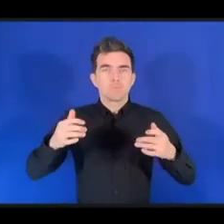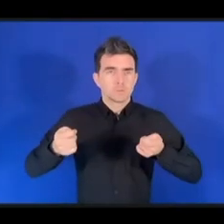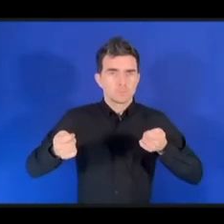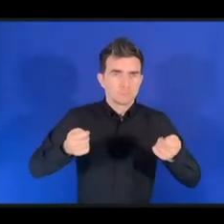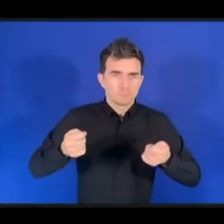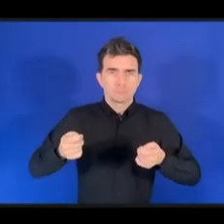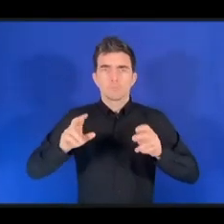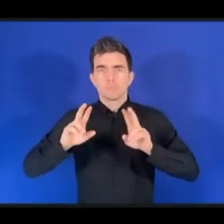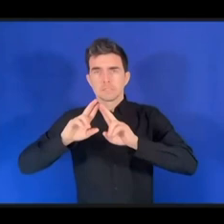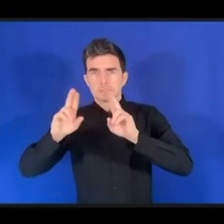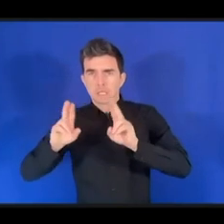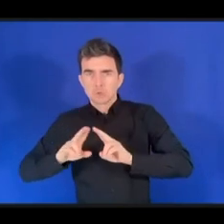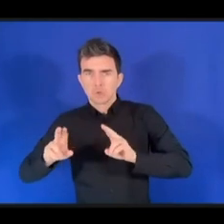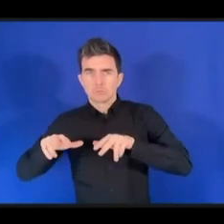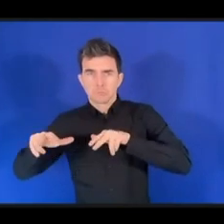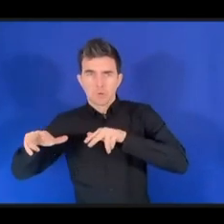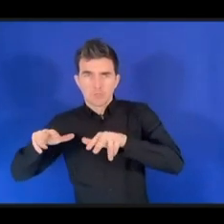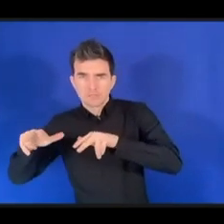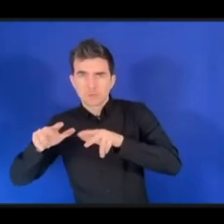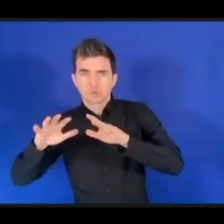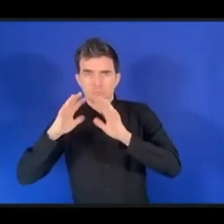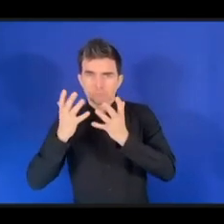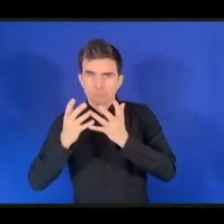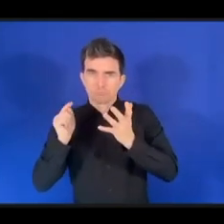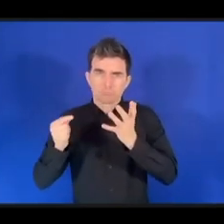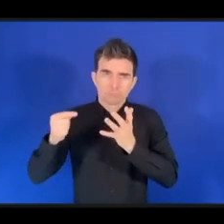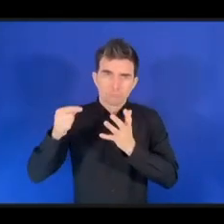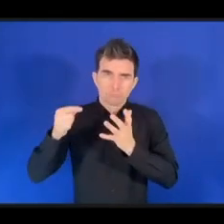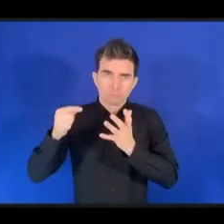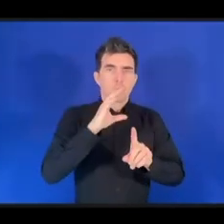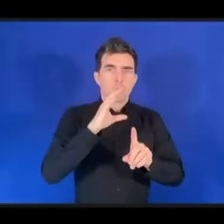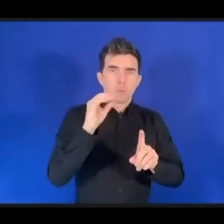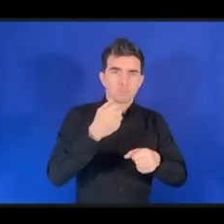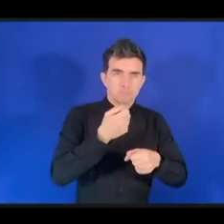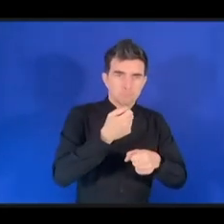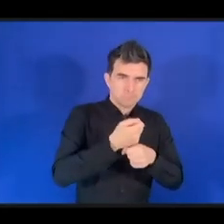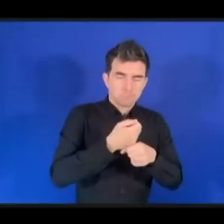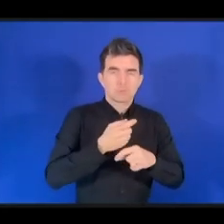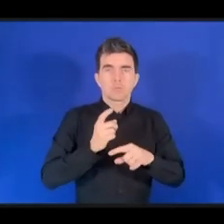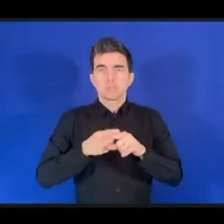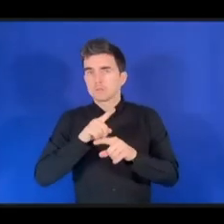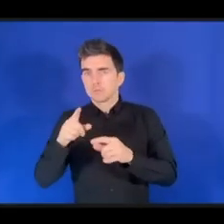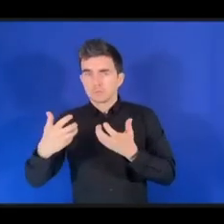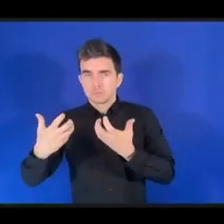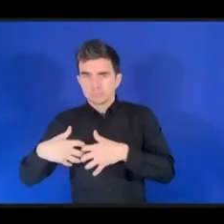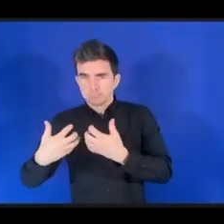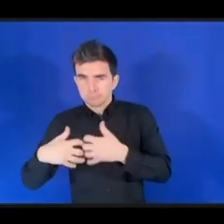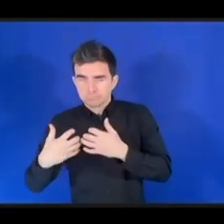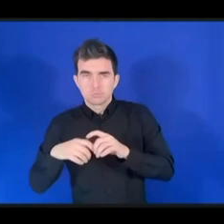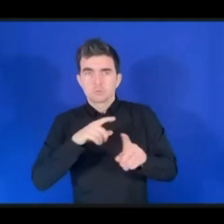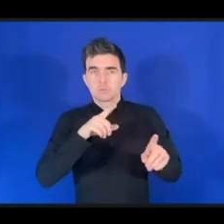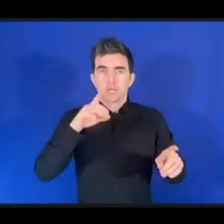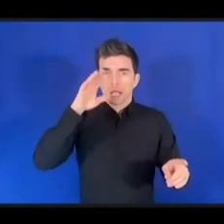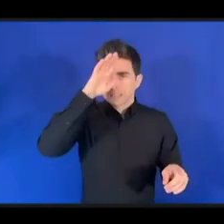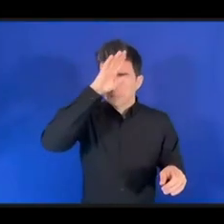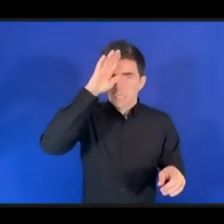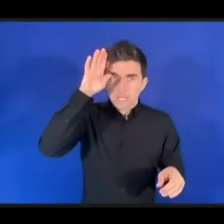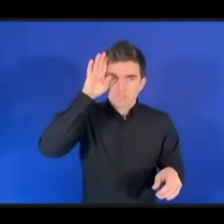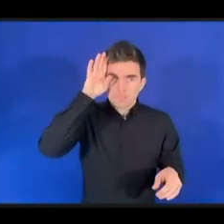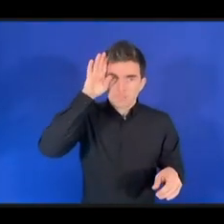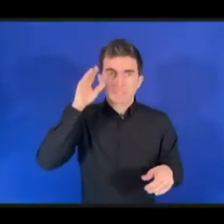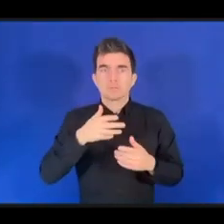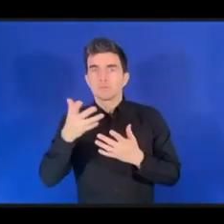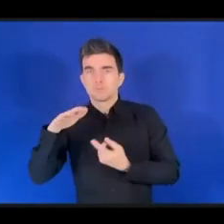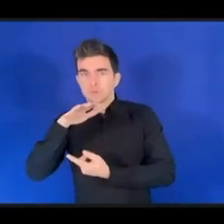مهندسين باحثين اكاديميين مجتمع مدني وطلاب على مشاركتكم في